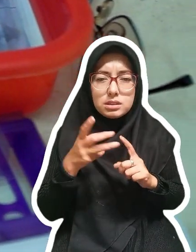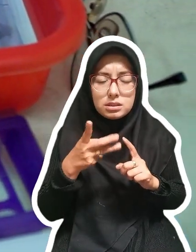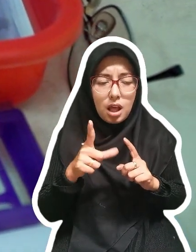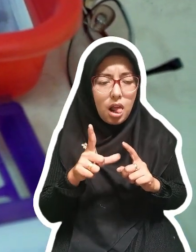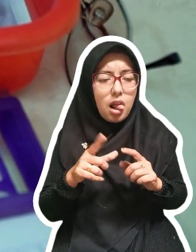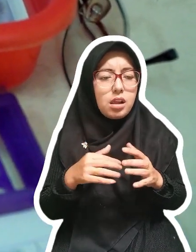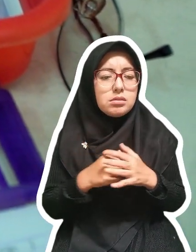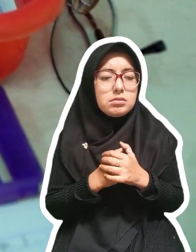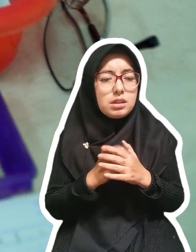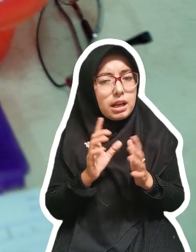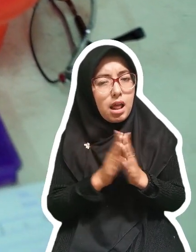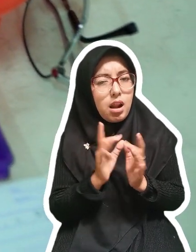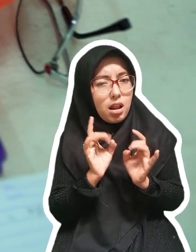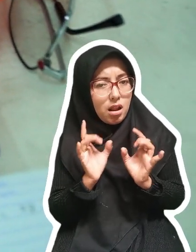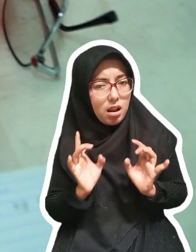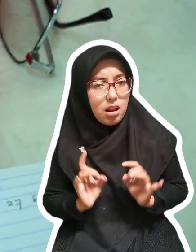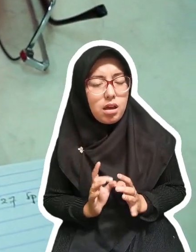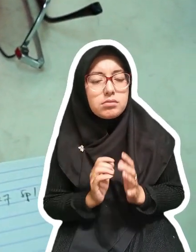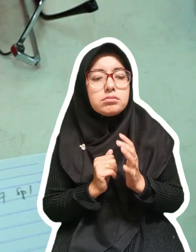atau jaringan.